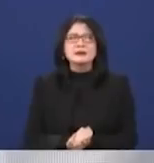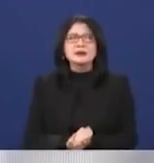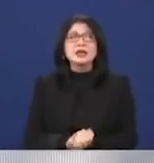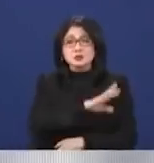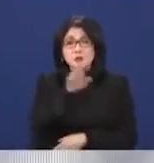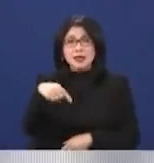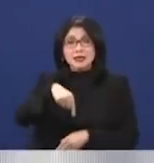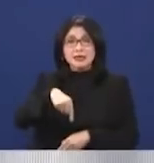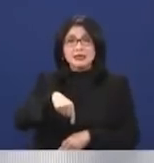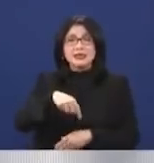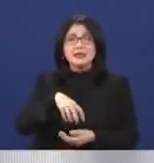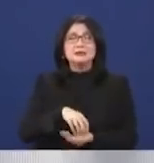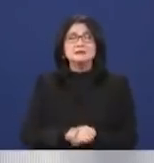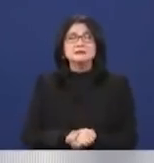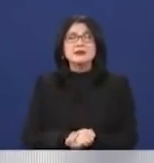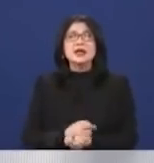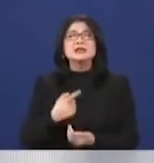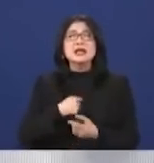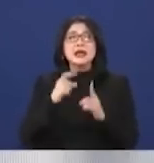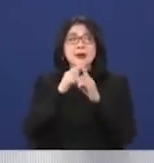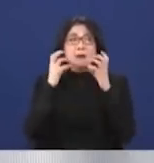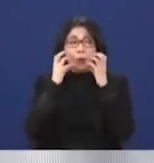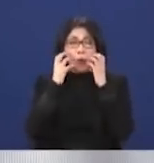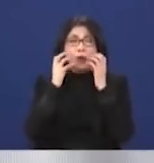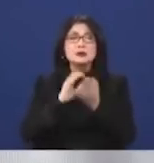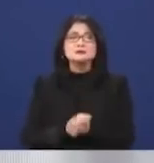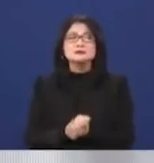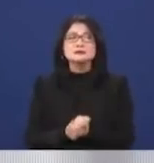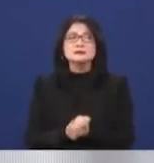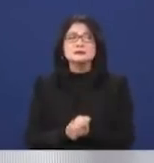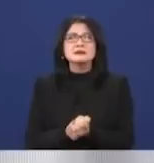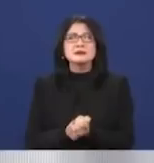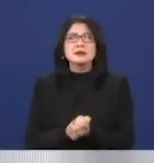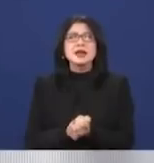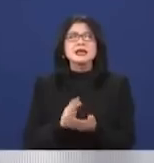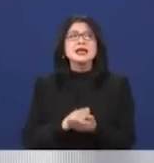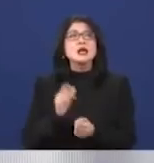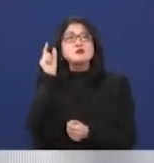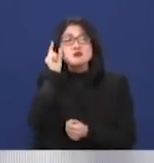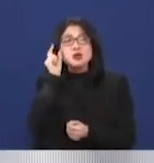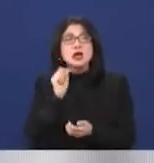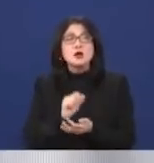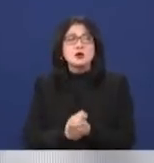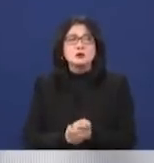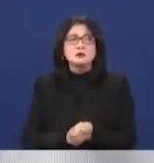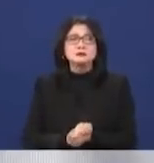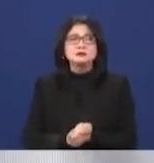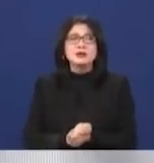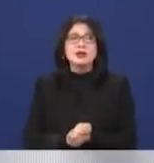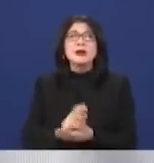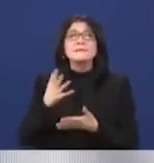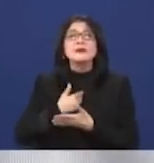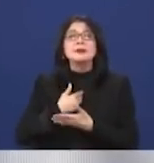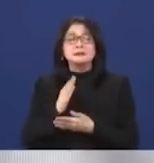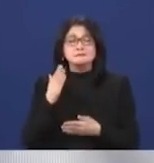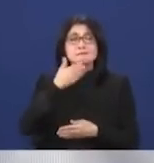di ruangan ini. Saya Prabowo Subianto bersama saudara Sandiaga Salihun Uno mendapat